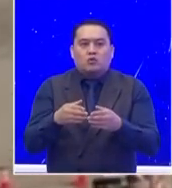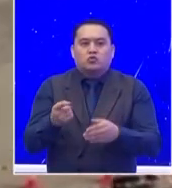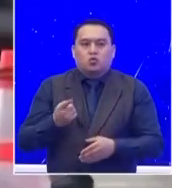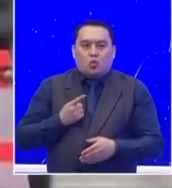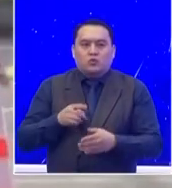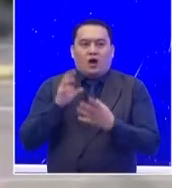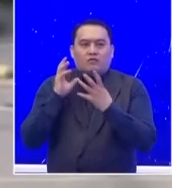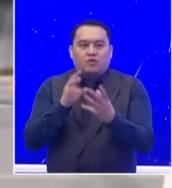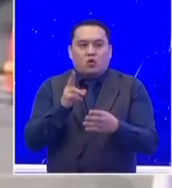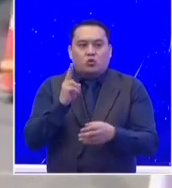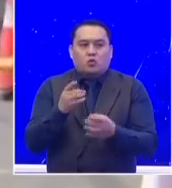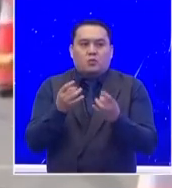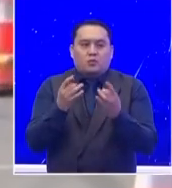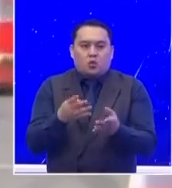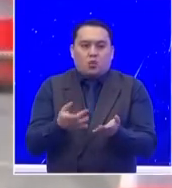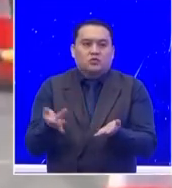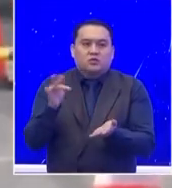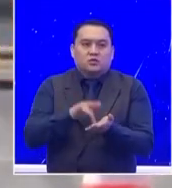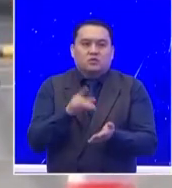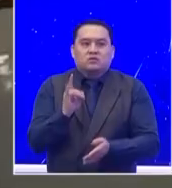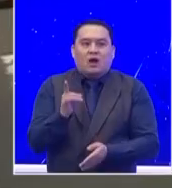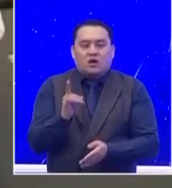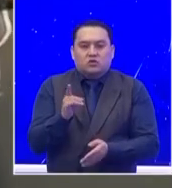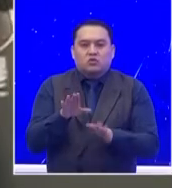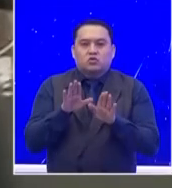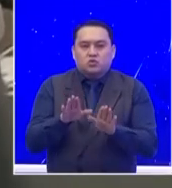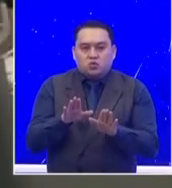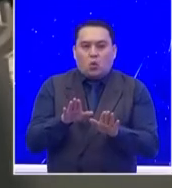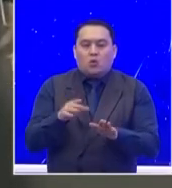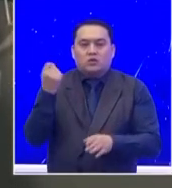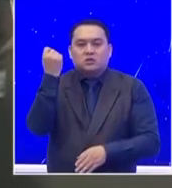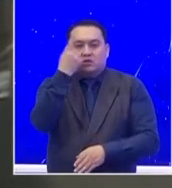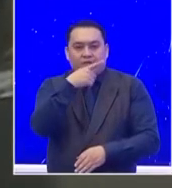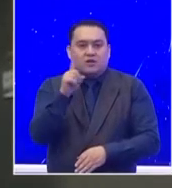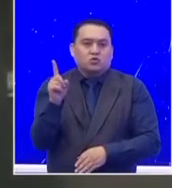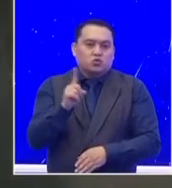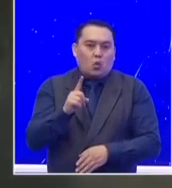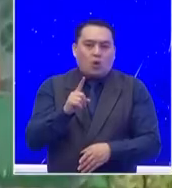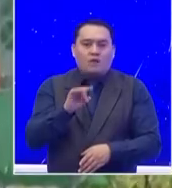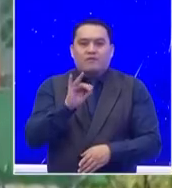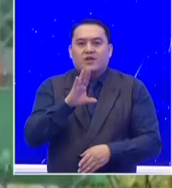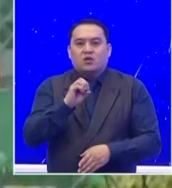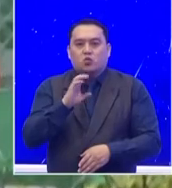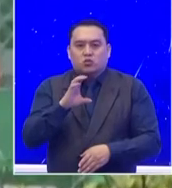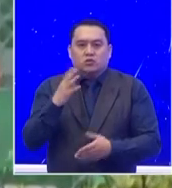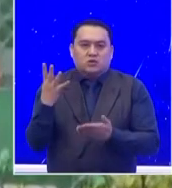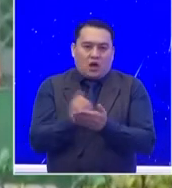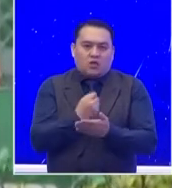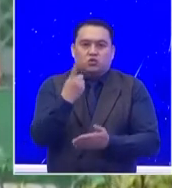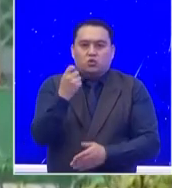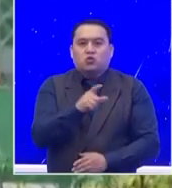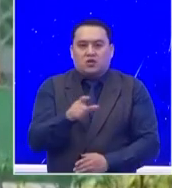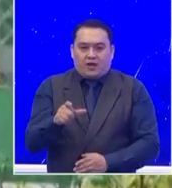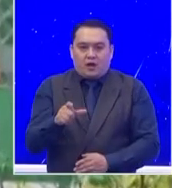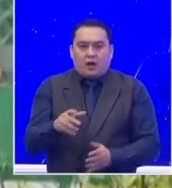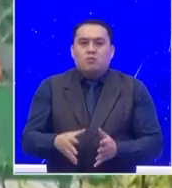ждут автобусы, кто-то просто садится в такси. При этом только накануне стало известно, что вирус обнаружен еще почти у 100